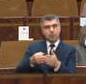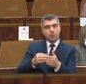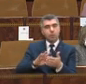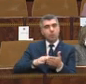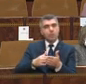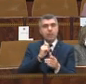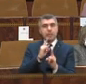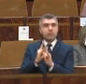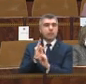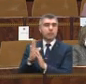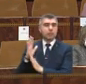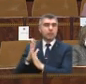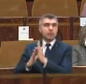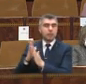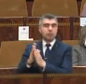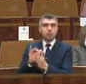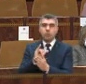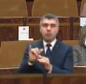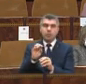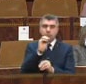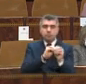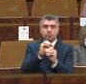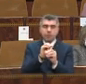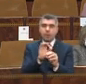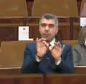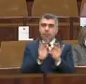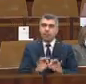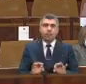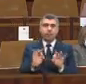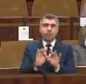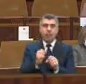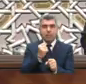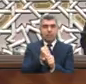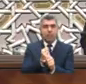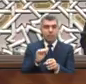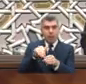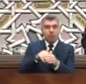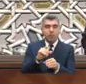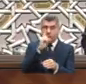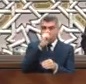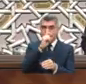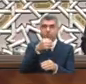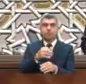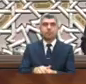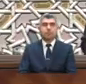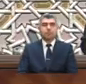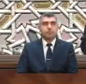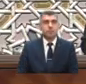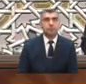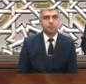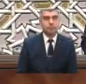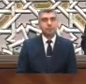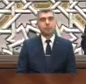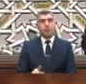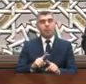لقدامها ولغياب أدنى شروط السلامة الصحية، مما يجعل العمل بها أمرا مستحيلا. شكرا سيد نائب. هل هناك من